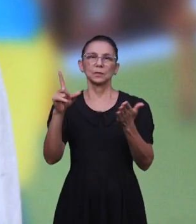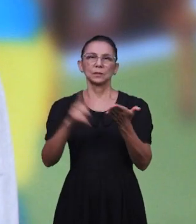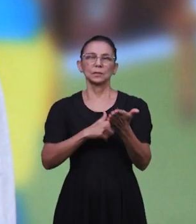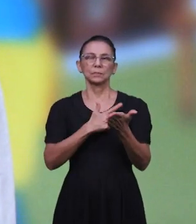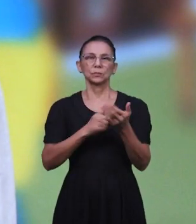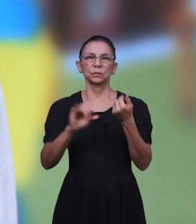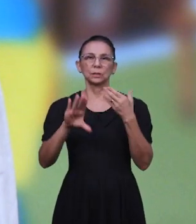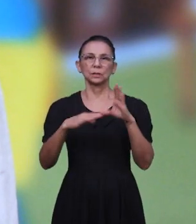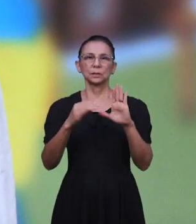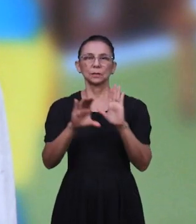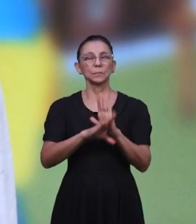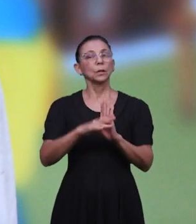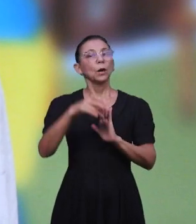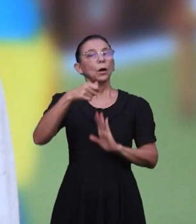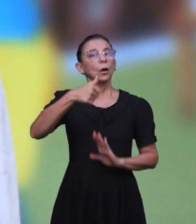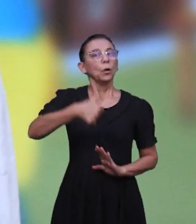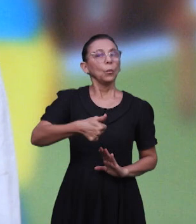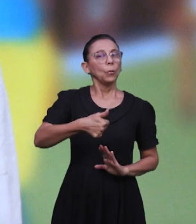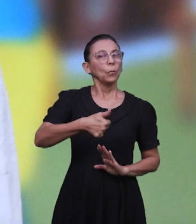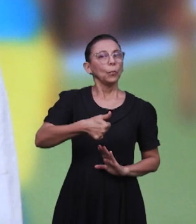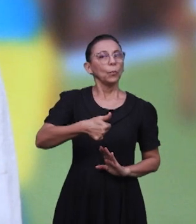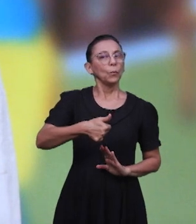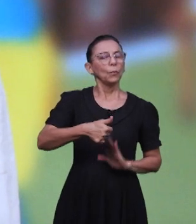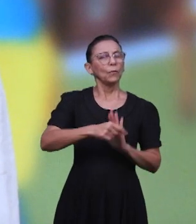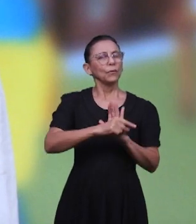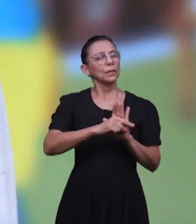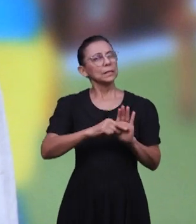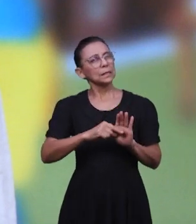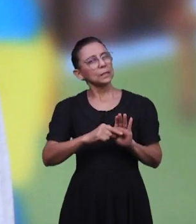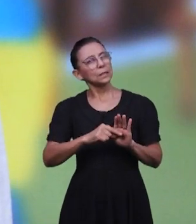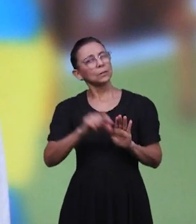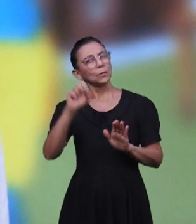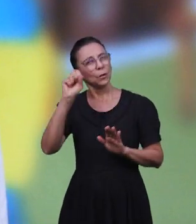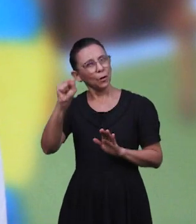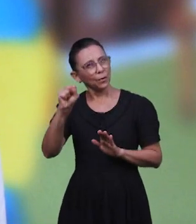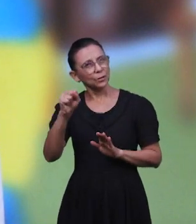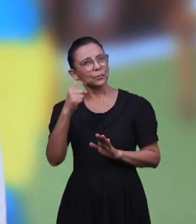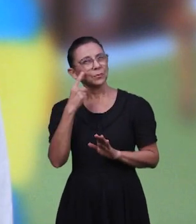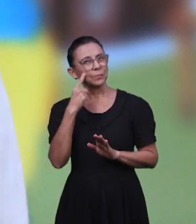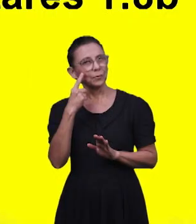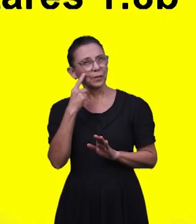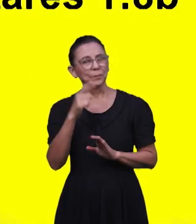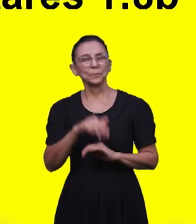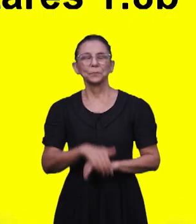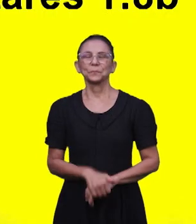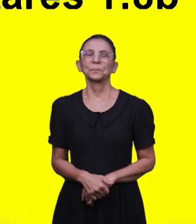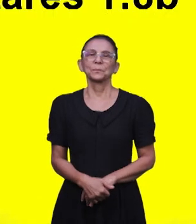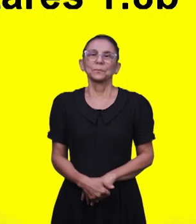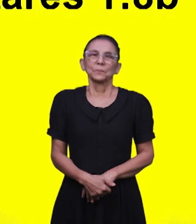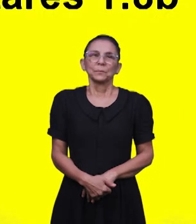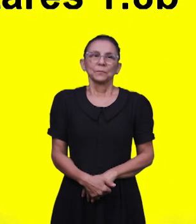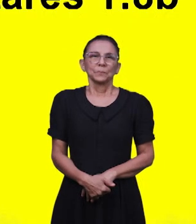en Cantique, des Cantiques, chapitre 1, dans une partie du verset 8. Nous allons lire ensemble.